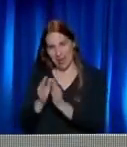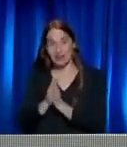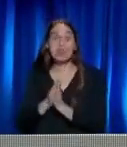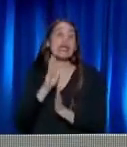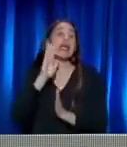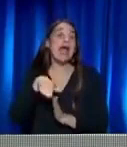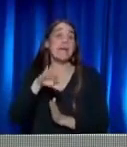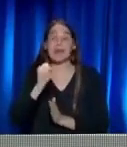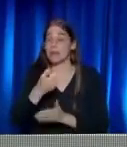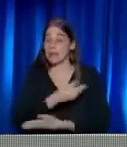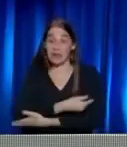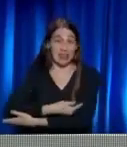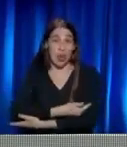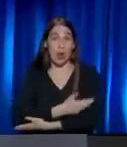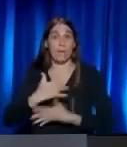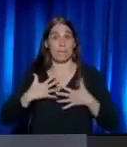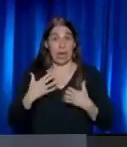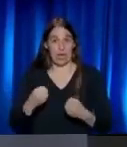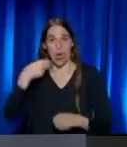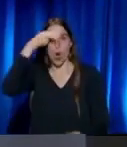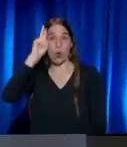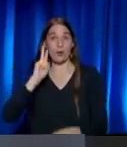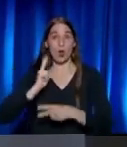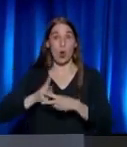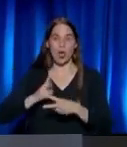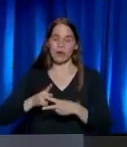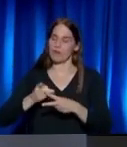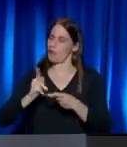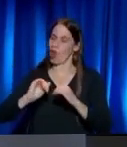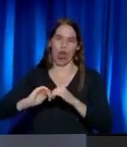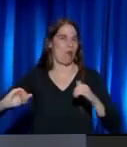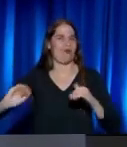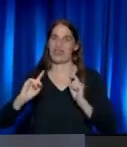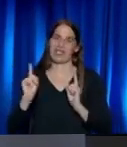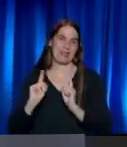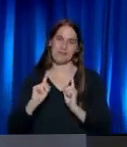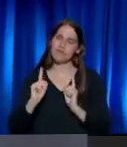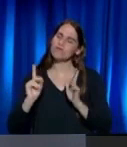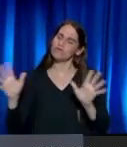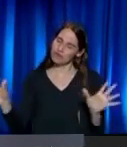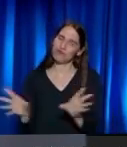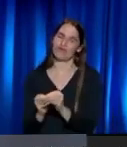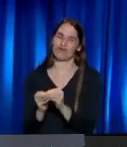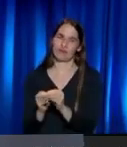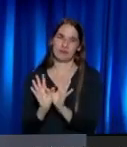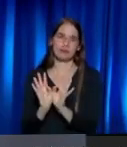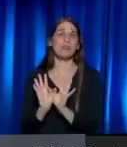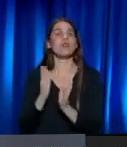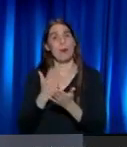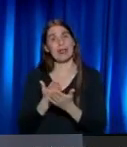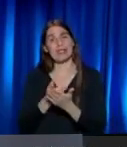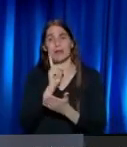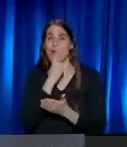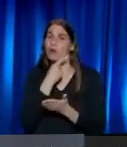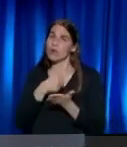נניח התינוק בריא וההורים חולים, או להפך, בכל מקרה לא מפרידים בין תינוק להורים שלו, בוודאי. אנחנו גם ממליצים